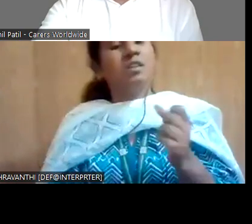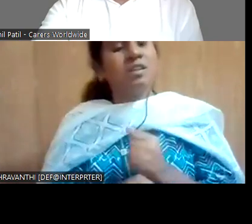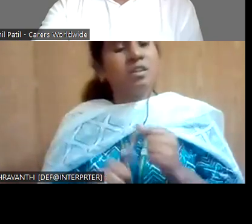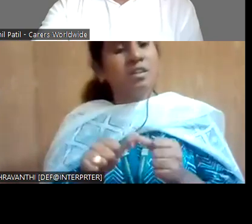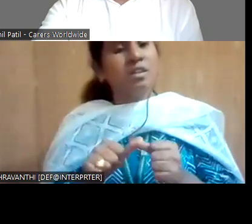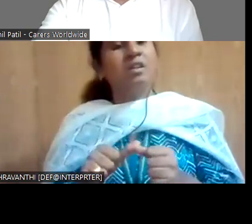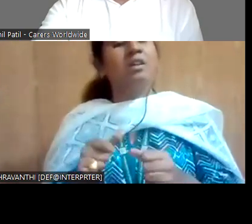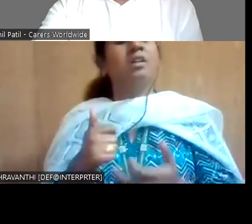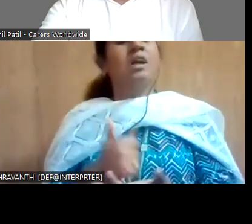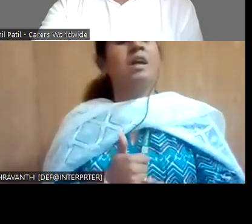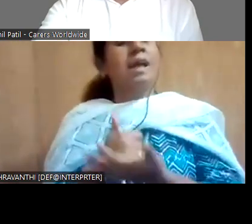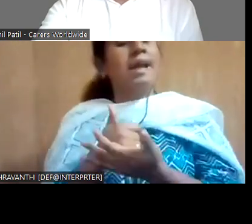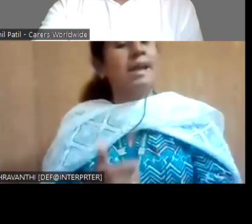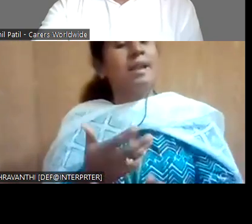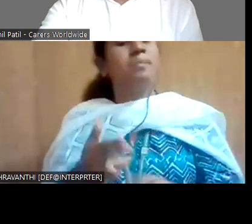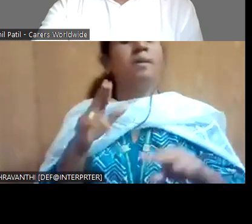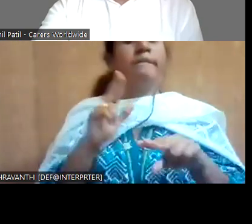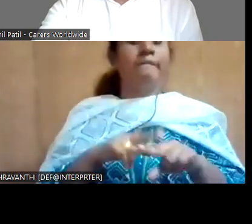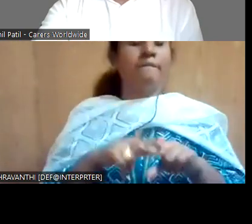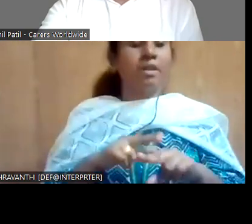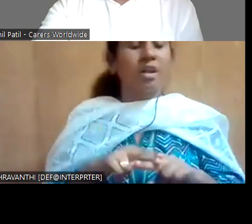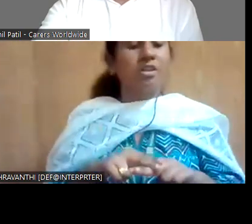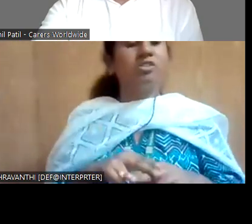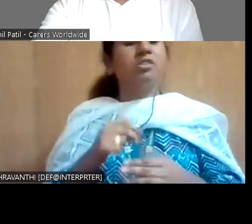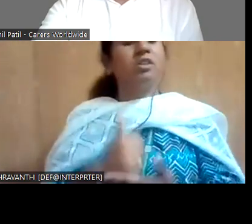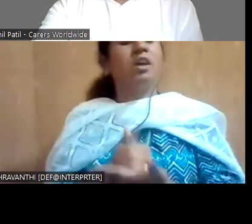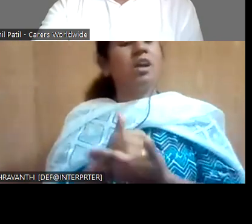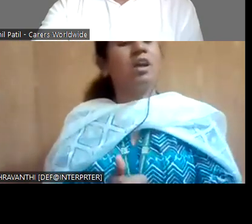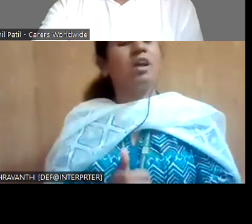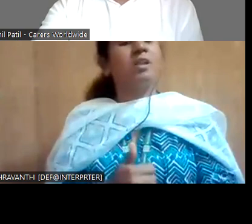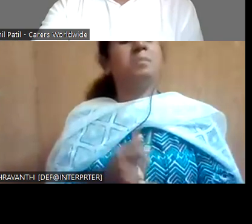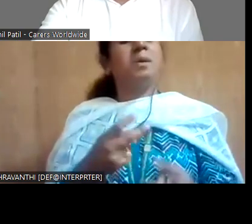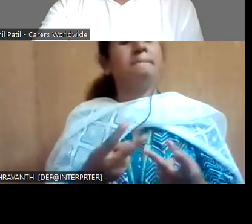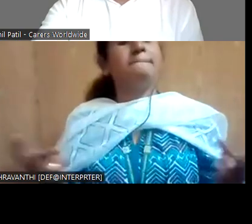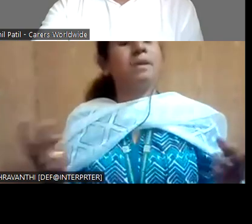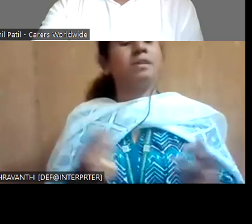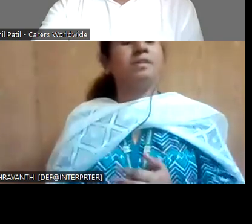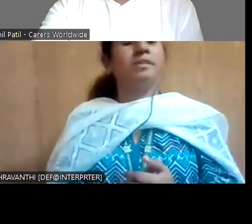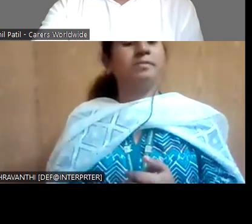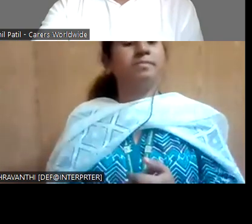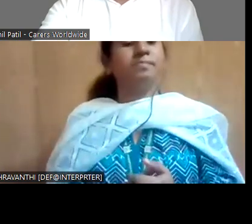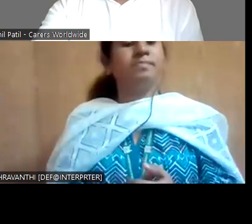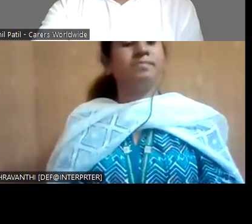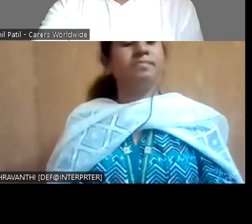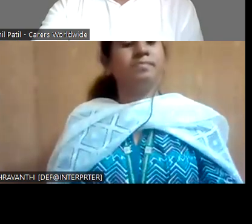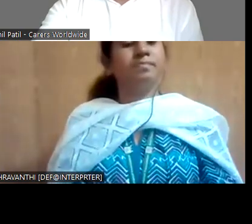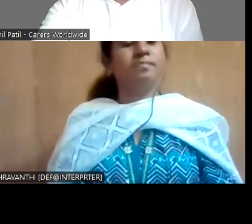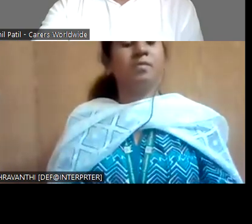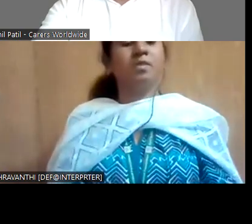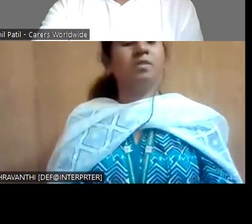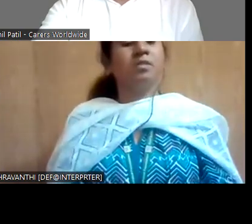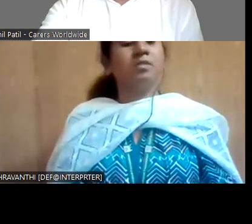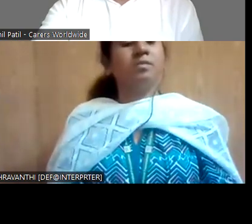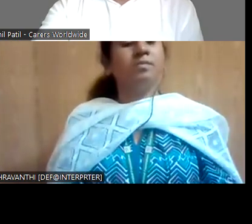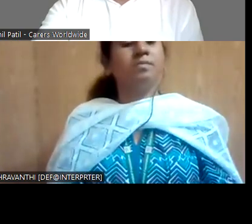लिख के रखना, कुछ फाइनेंशियल अरेंजमेंट करना, जो भी जिससे जो बन सके वो जरूरी है, जो विल के माध्यम से होती है। विल बनाने के लिए ये